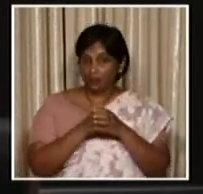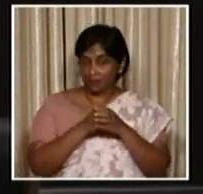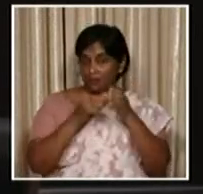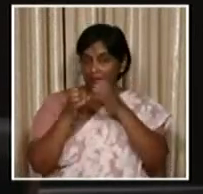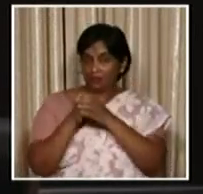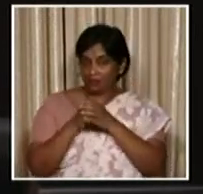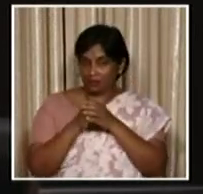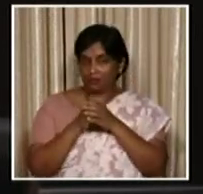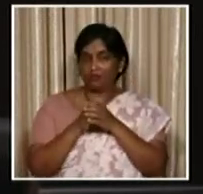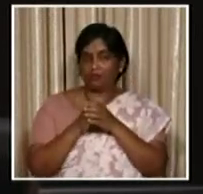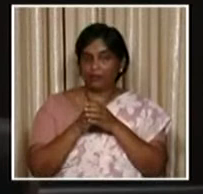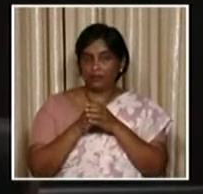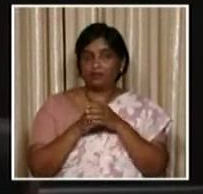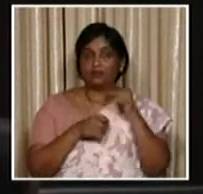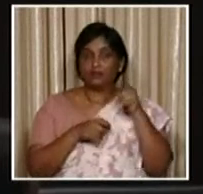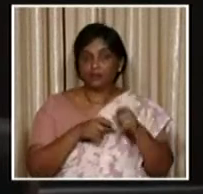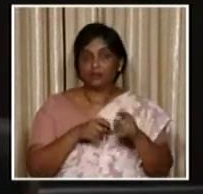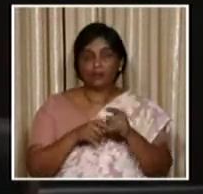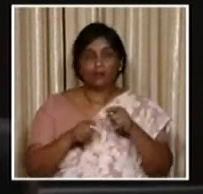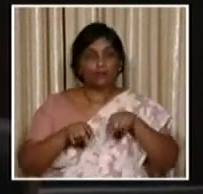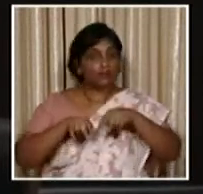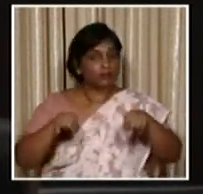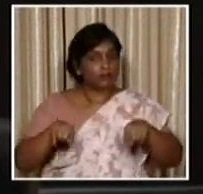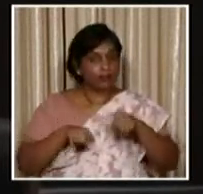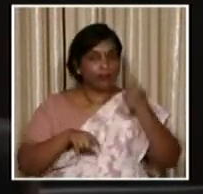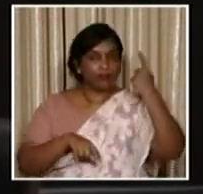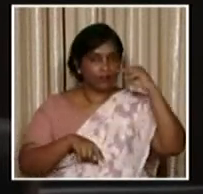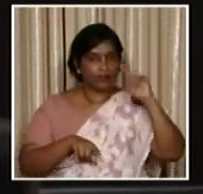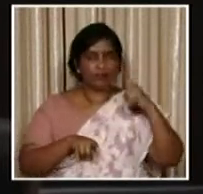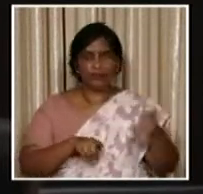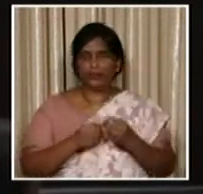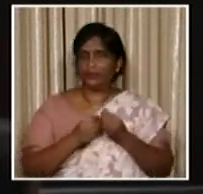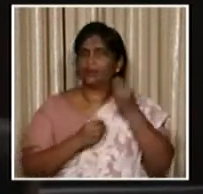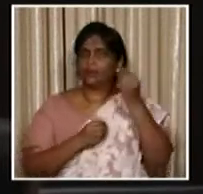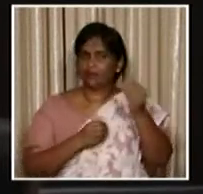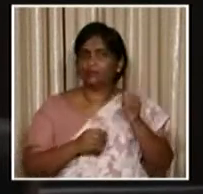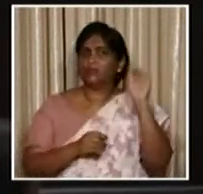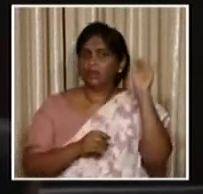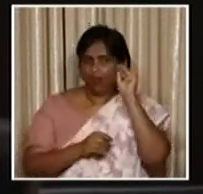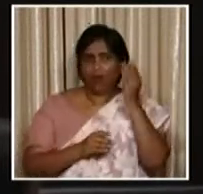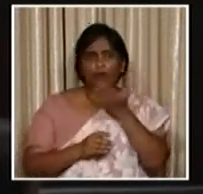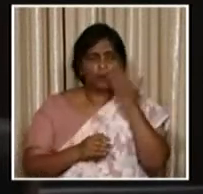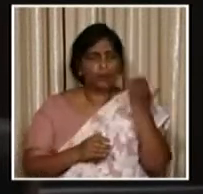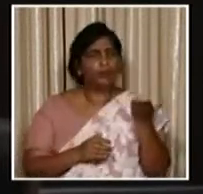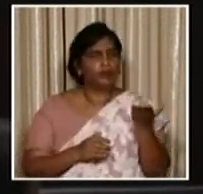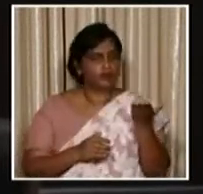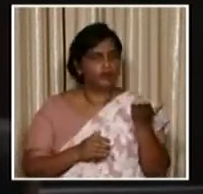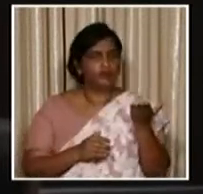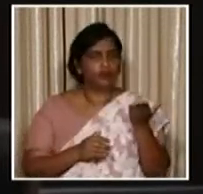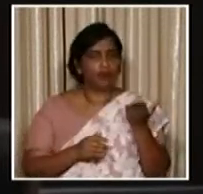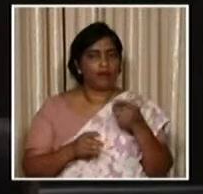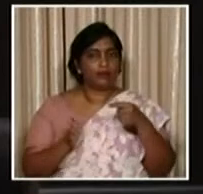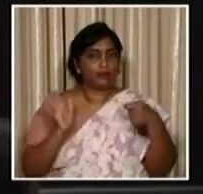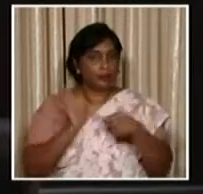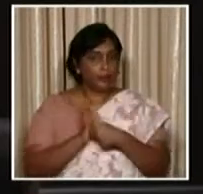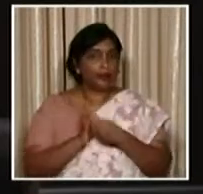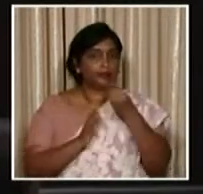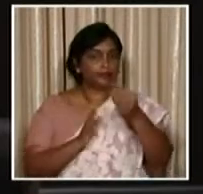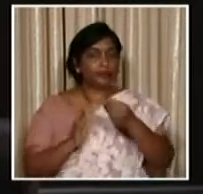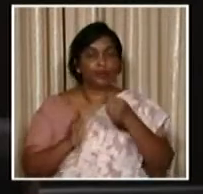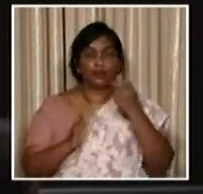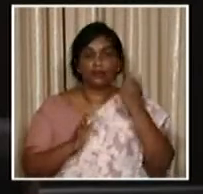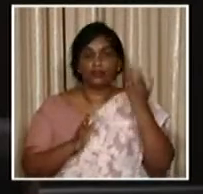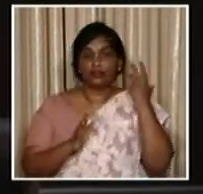වලට මේ තියෙන පටිගත කරපුවා මේ ඊයේ දවසේ දුන්නා මේ වහන්න තිබුණ ඕන කෙනෙකුට ඒ පෙන් ඩ්‍රයිව් එක දෙනවා